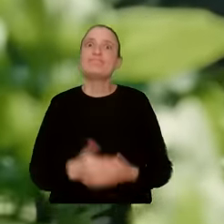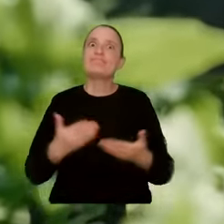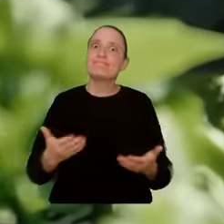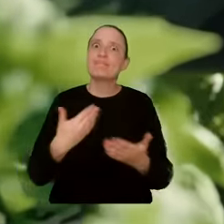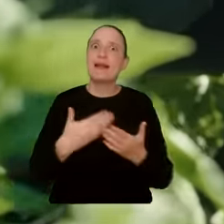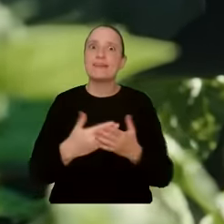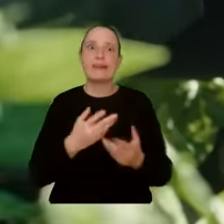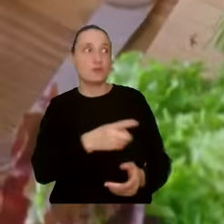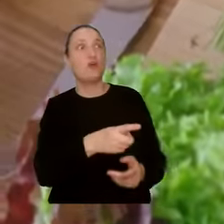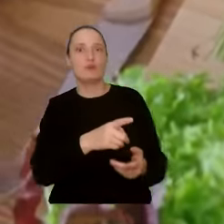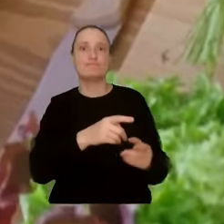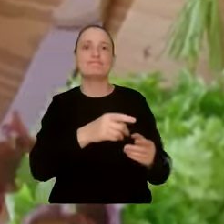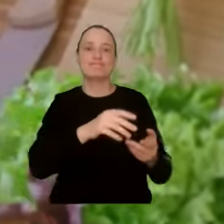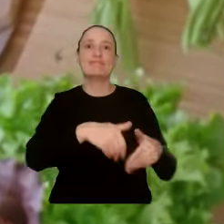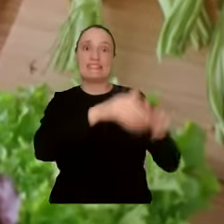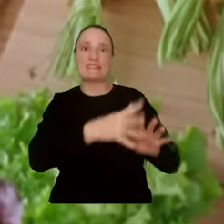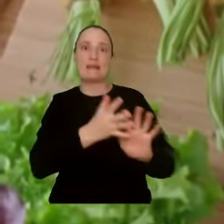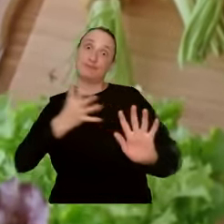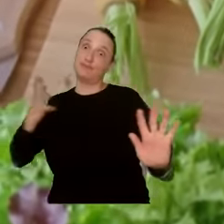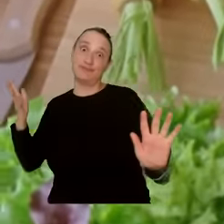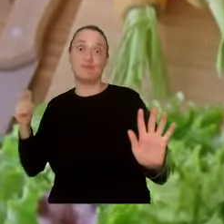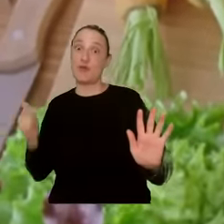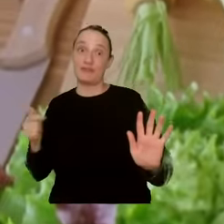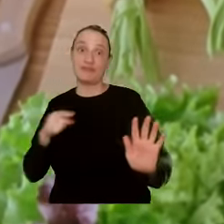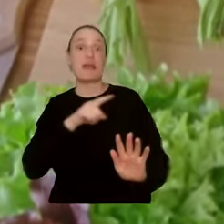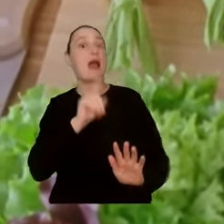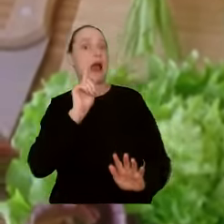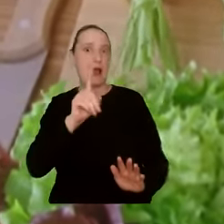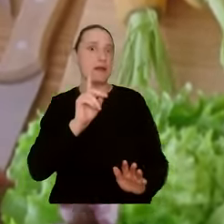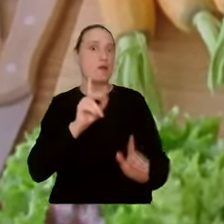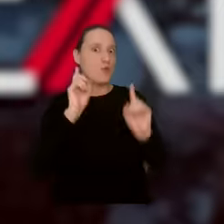do warzywniaka. Tylko kulturalnie proszę, bez skrobania marchewek.